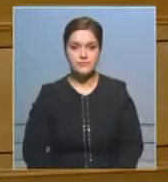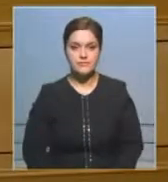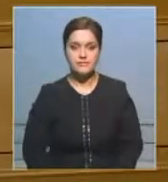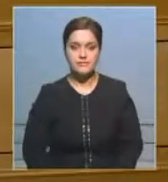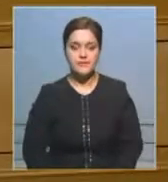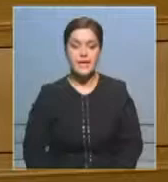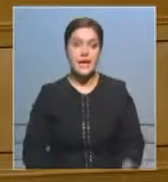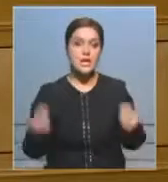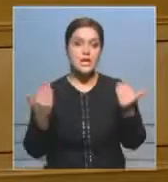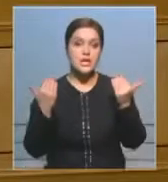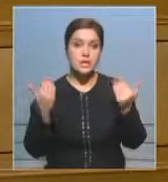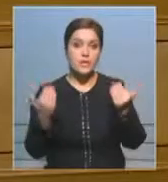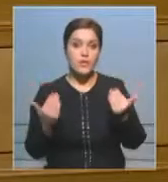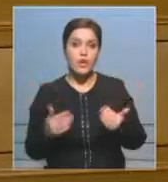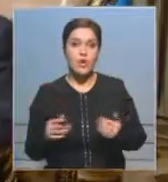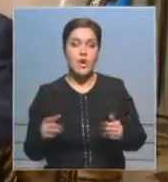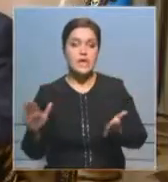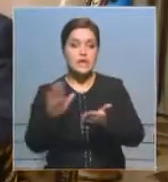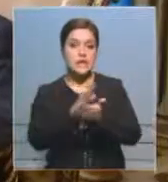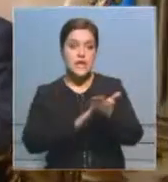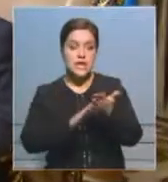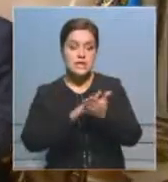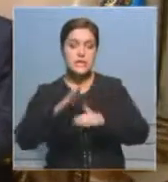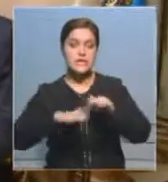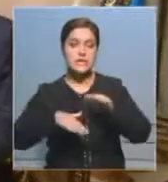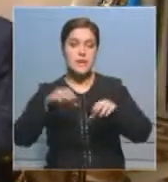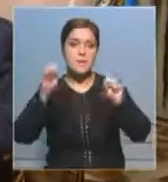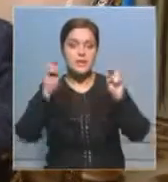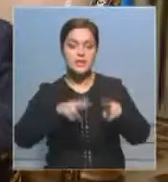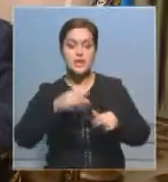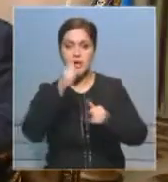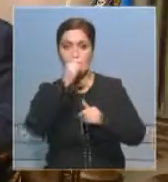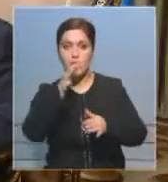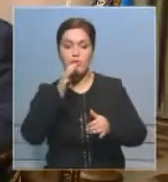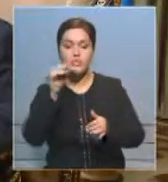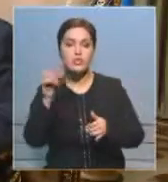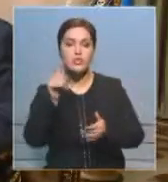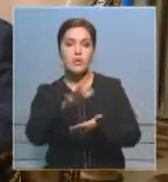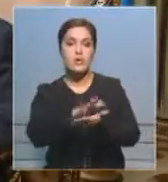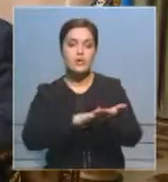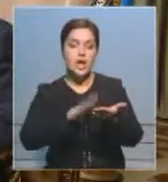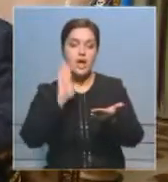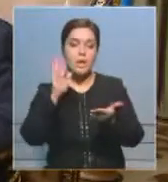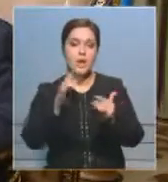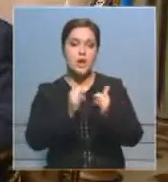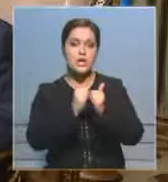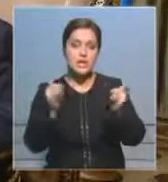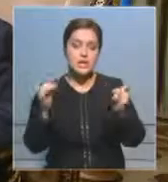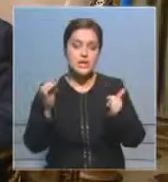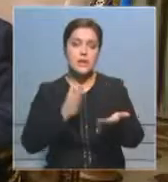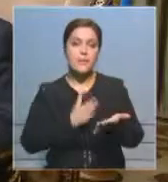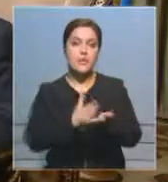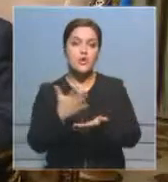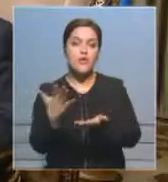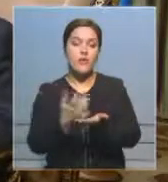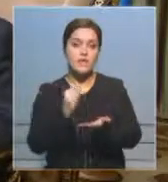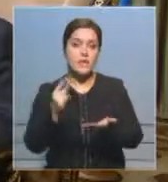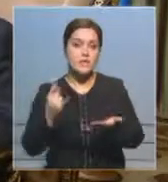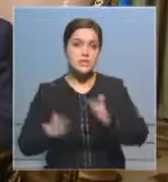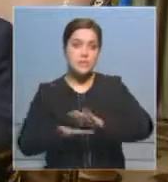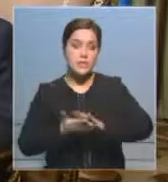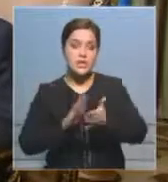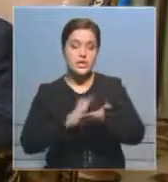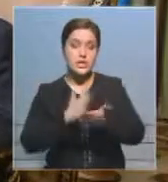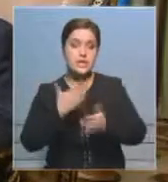сегодня ни один эксперт не может спрогнозировать дальнейшее развитие и пути выхода из сложившейся ситуации имеется отдельное мнение